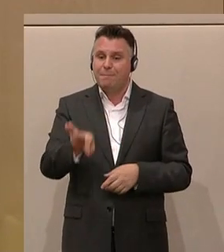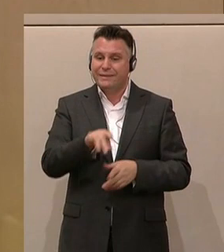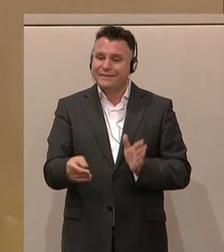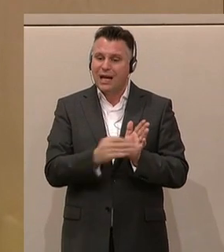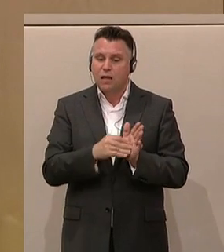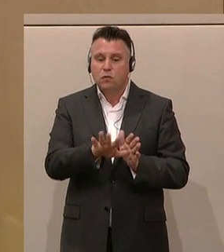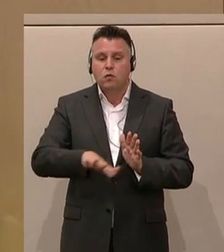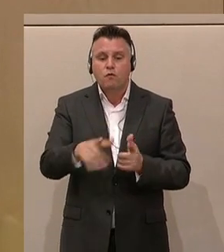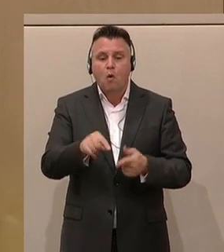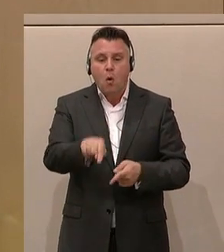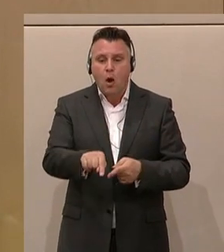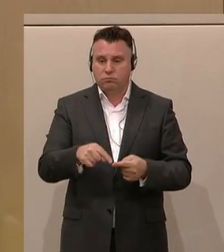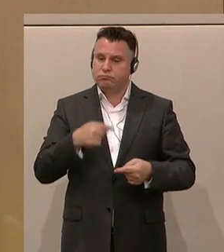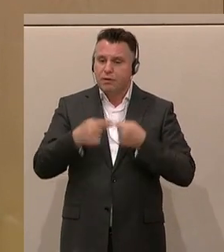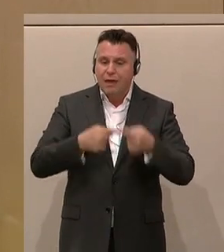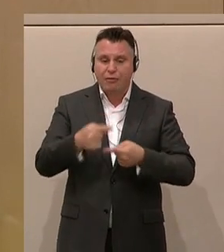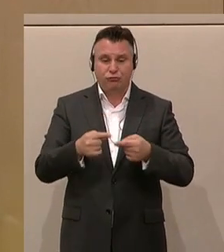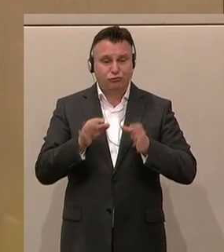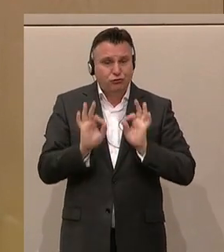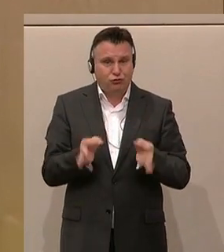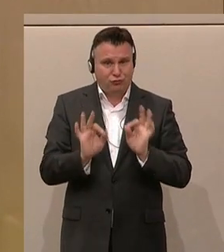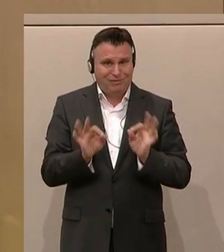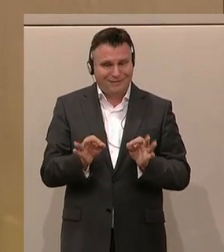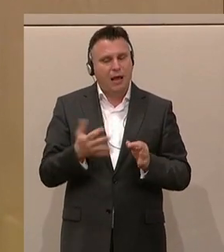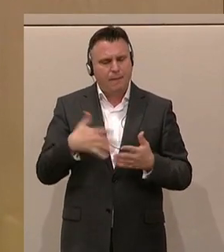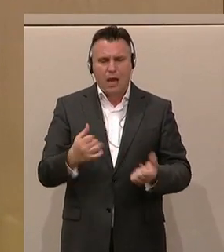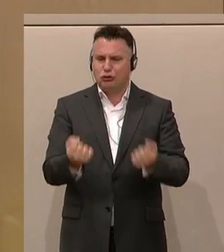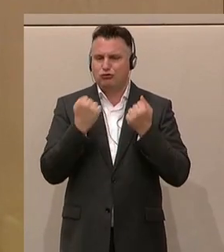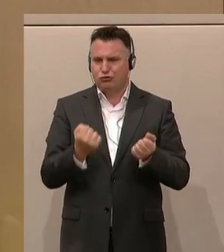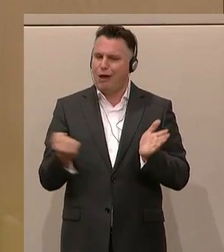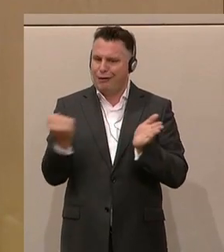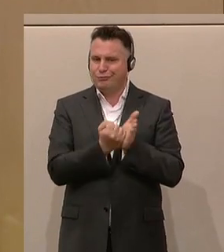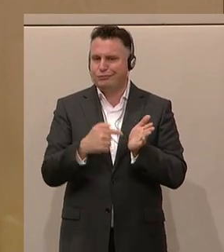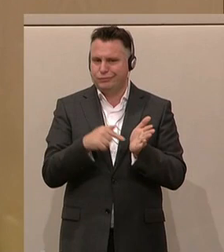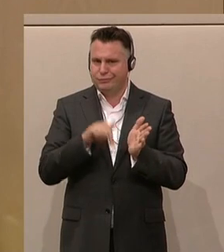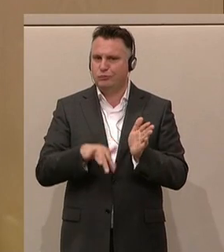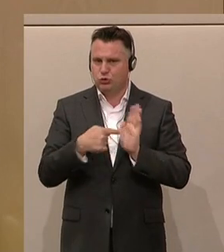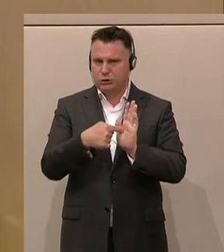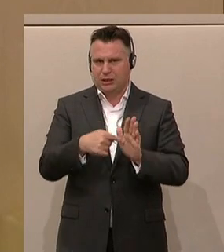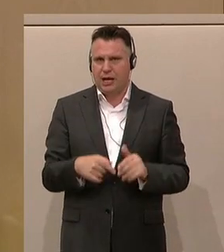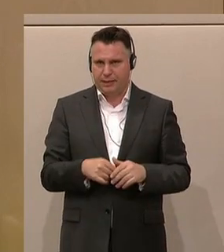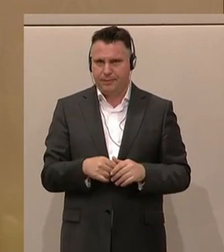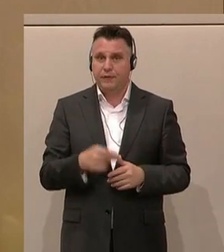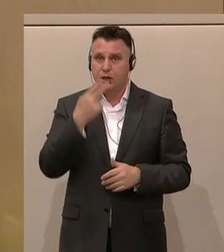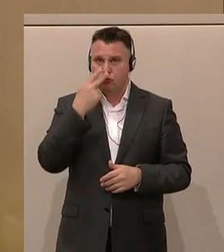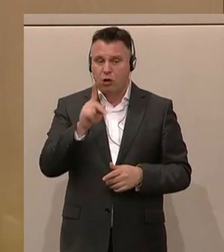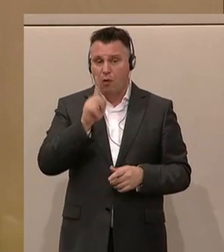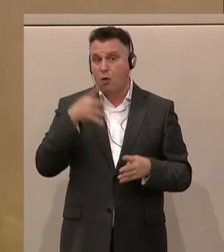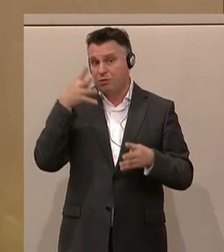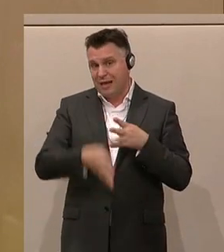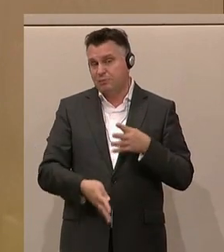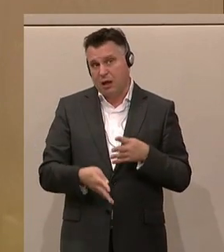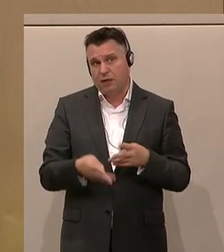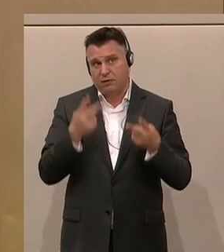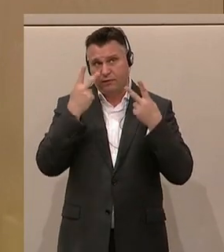geografischen Angaben und der traditionellen Spezialitäten definitiv stärker in den Fokus rücken, mit dem Auge auf die Transparenz, weil